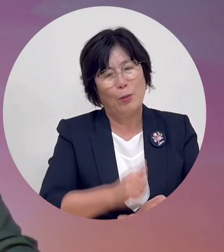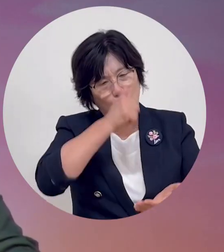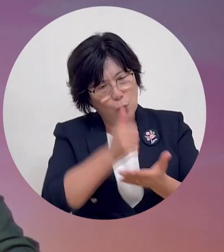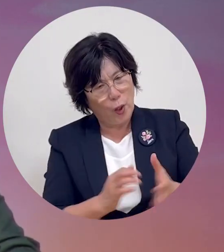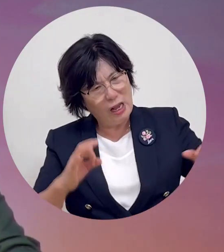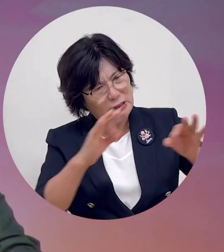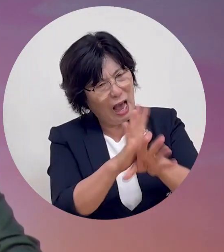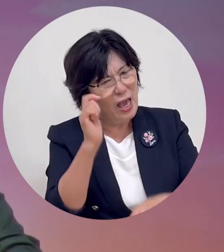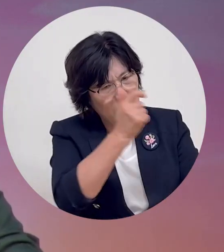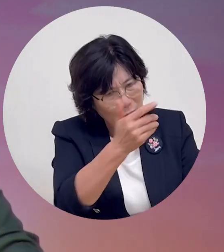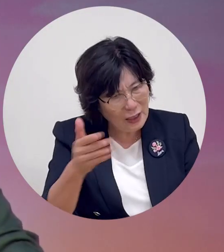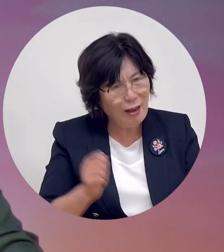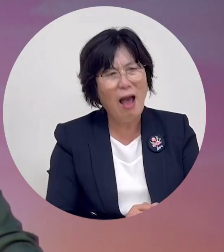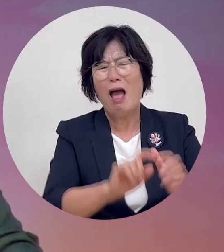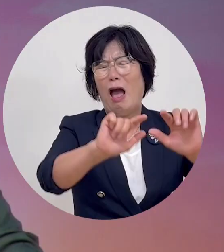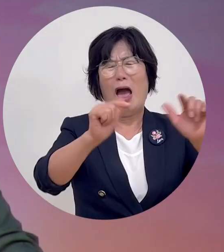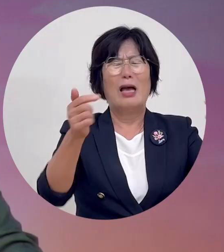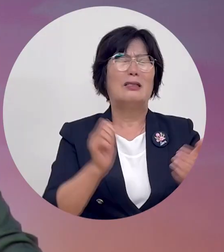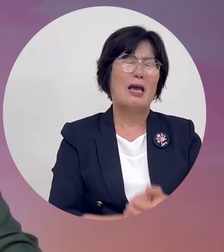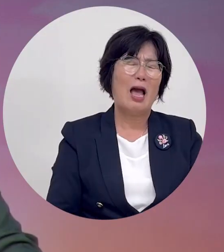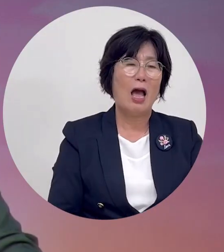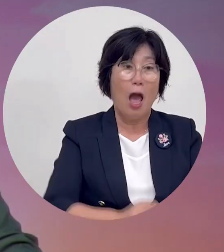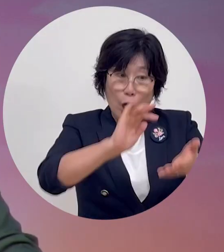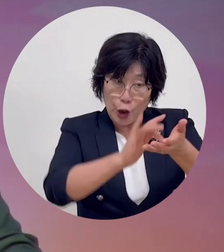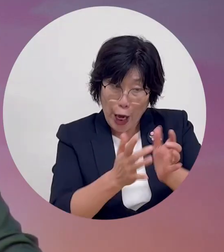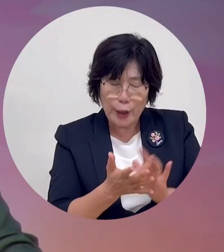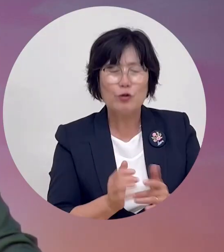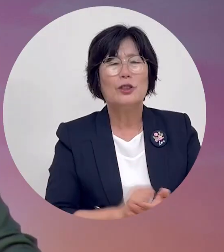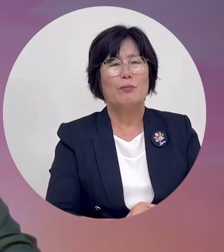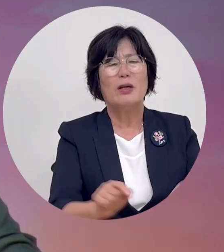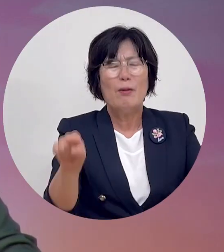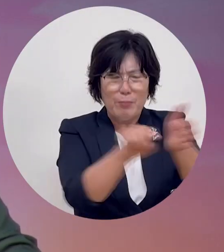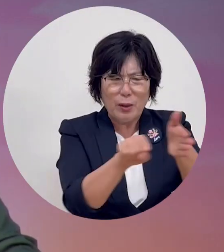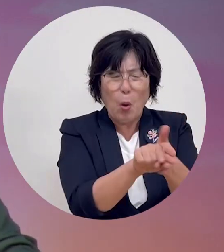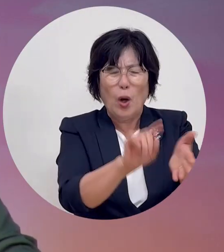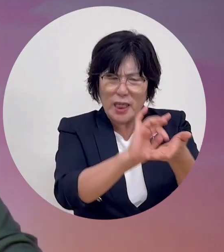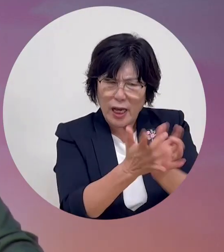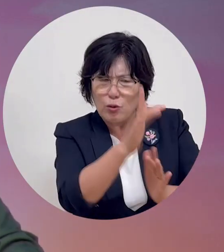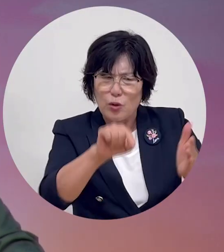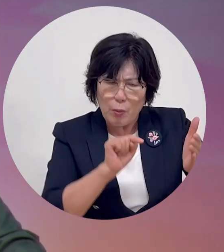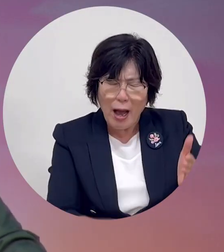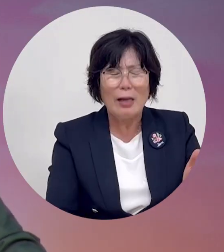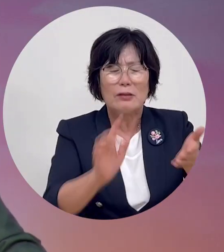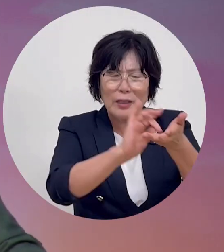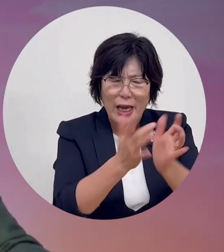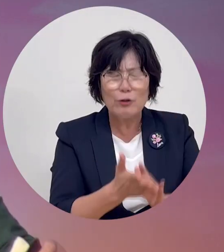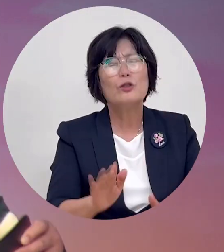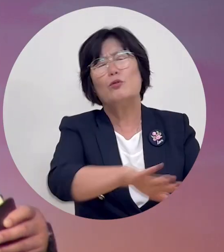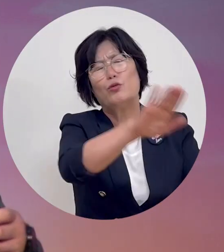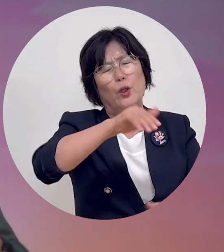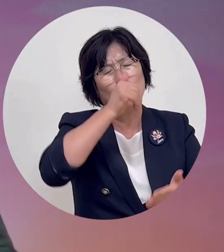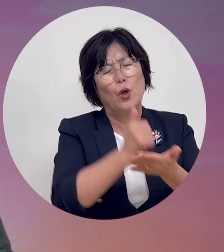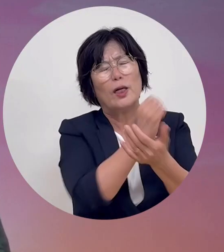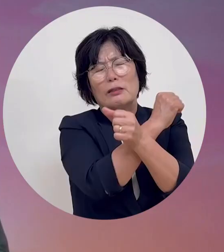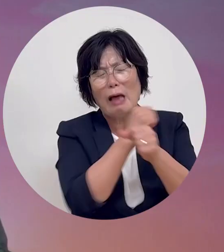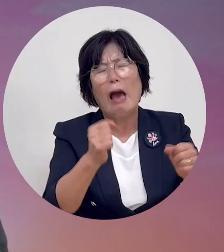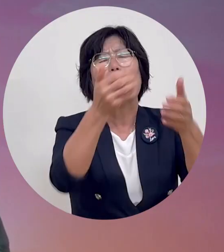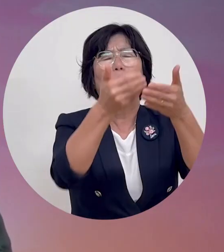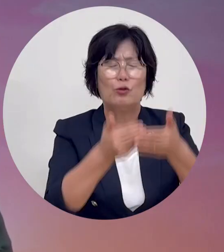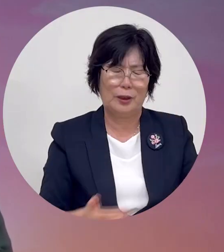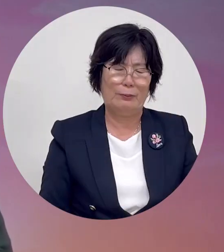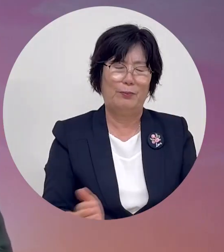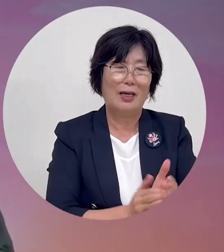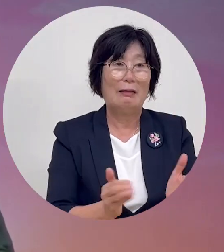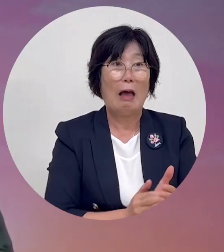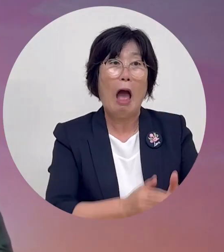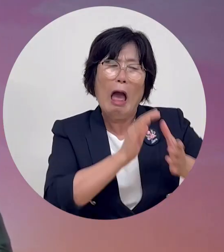사해집니까? 여러분, 예수님이 우리 죄를 사해 주십니까? 예수님이 우리 죄를 사해 주시죠. 그걸 모르고 기도